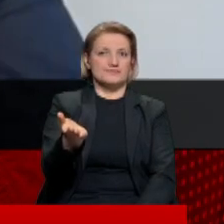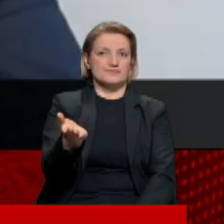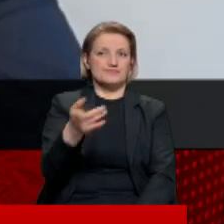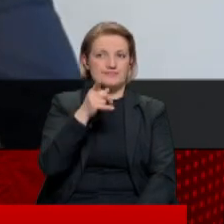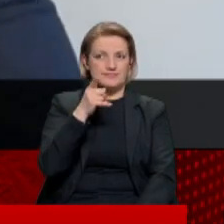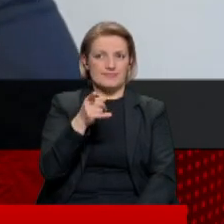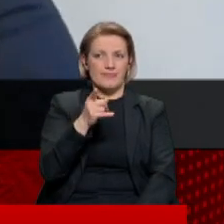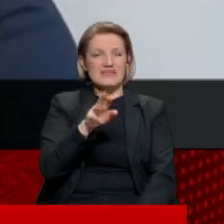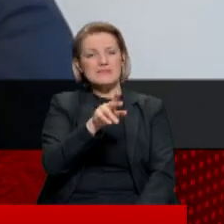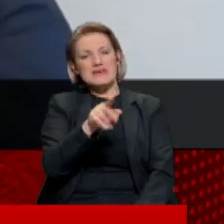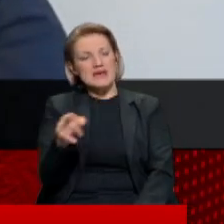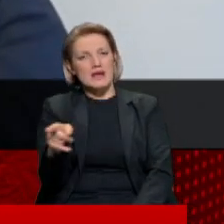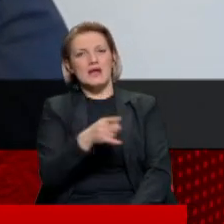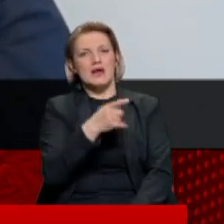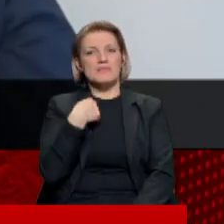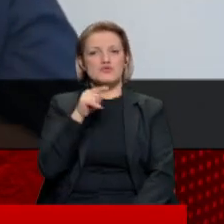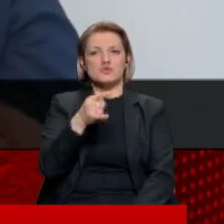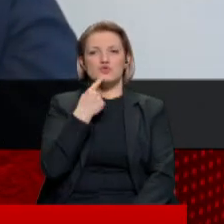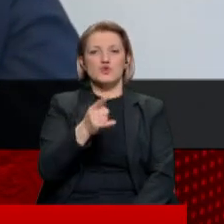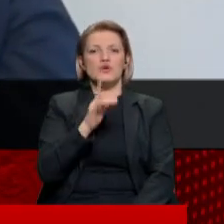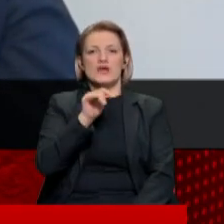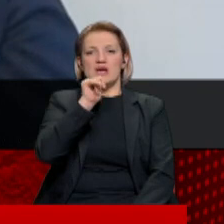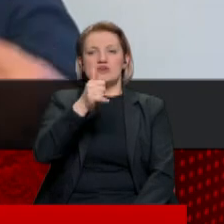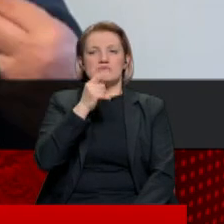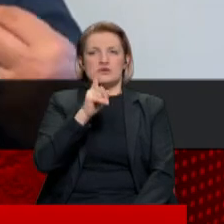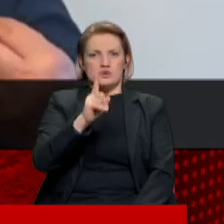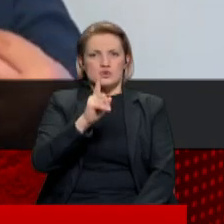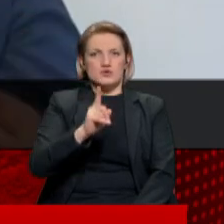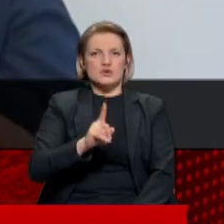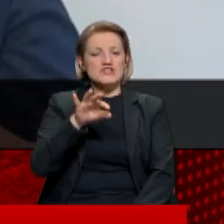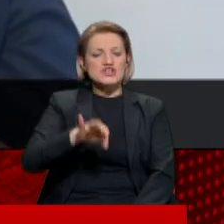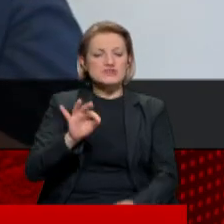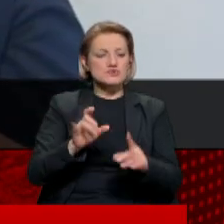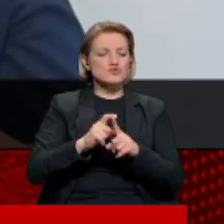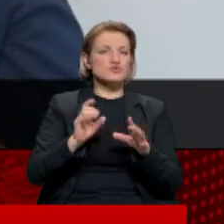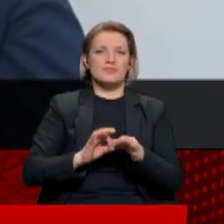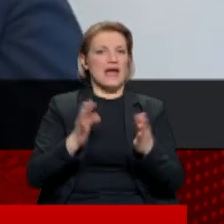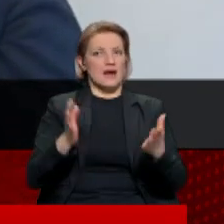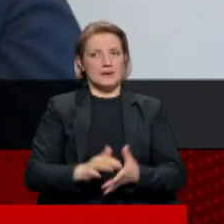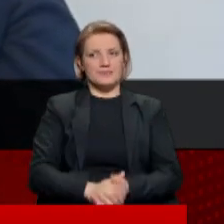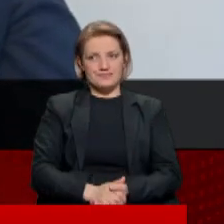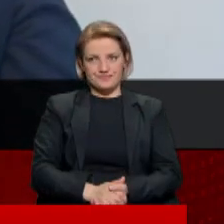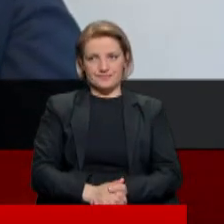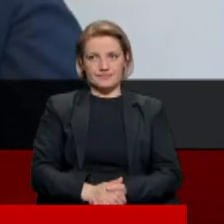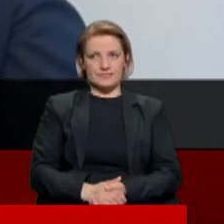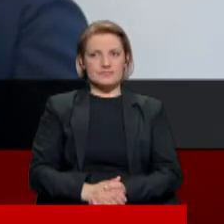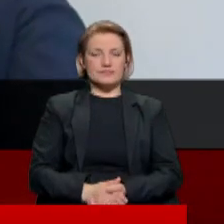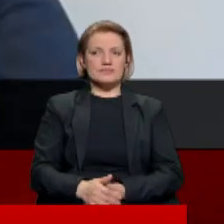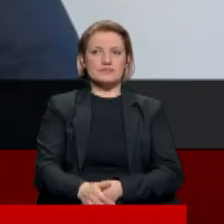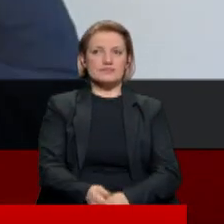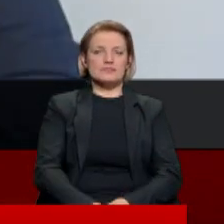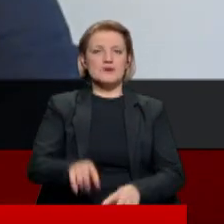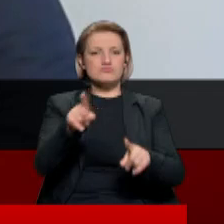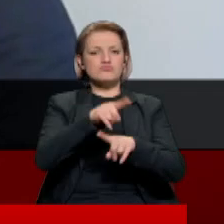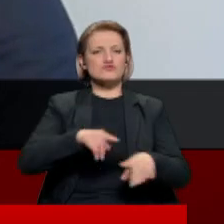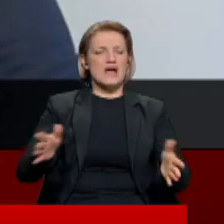Yani gibi gibi. Ben şunu söylüyorum. Hiçbir kurumu... Şimdi efendim. Şimdi durum ne? Şimdi şu.